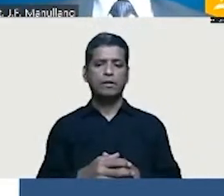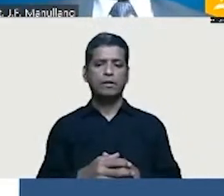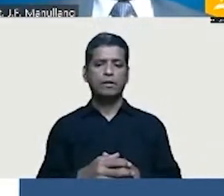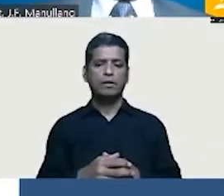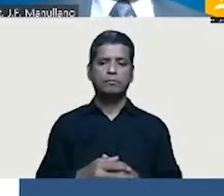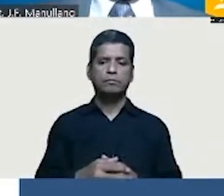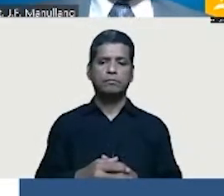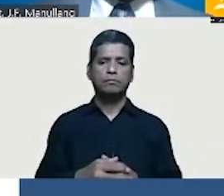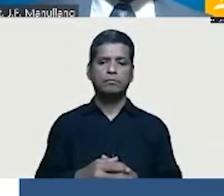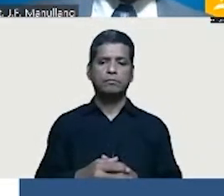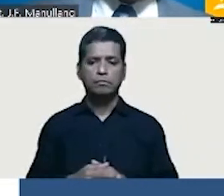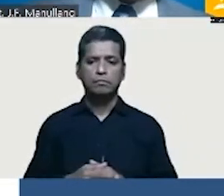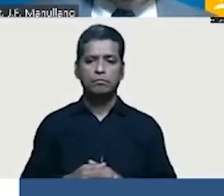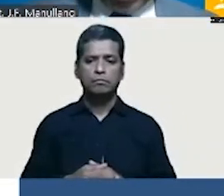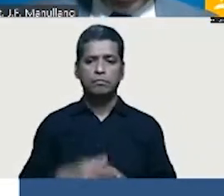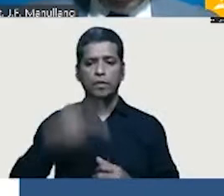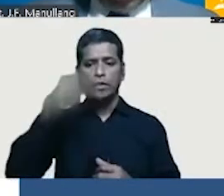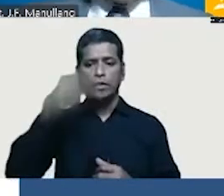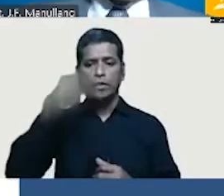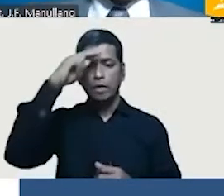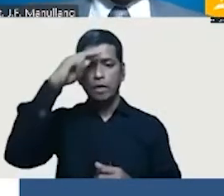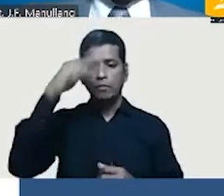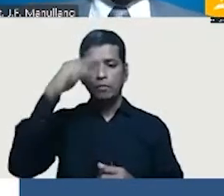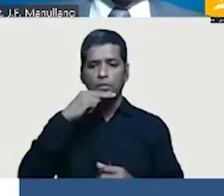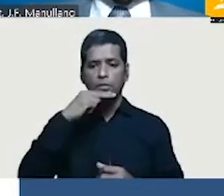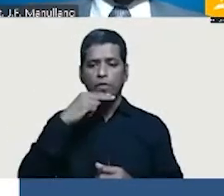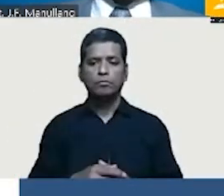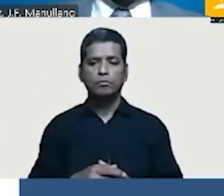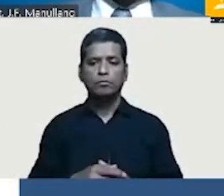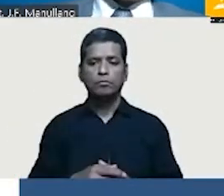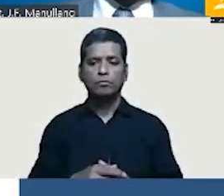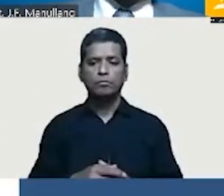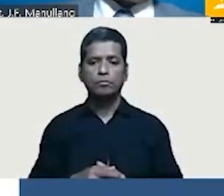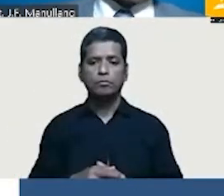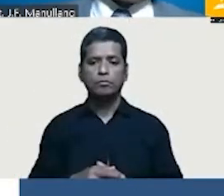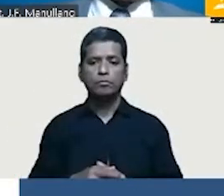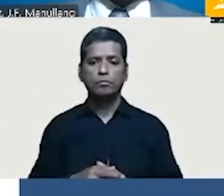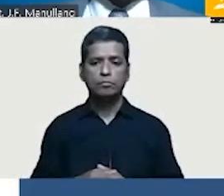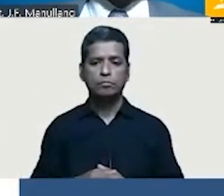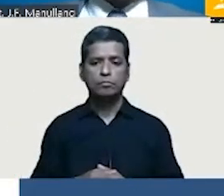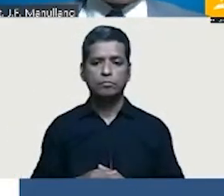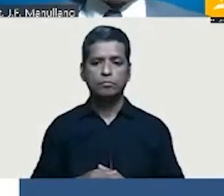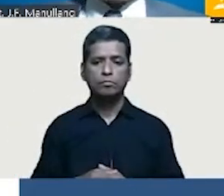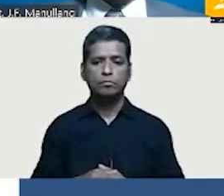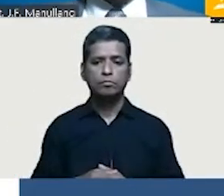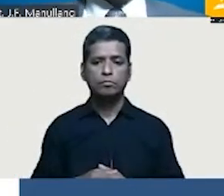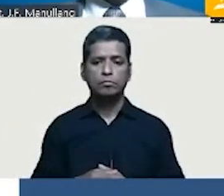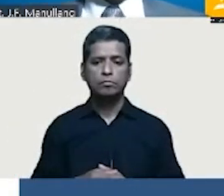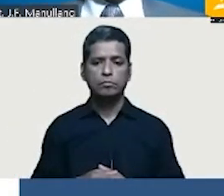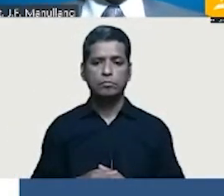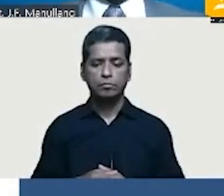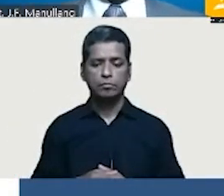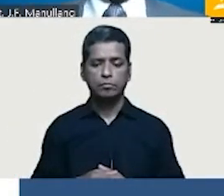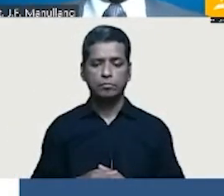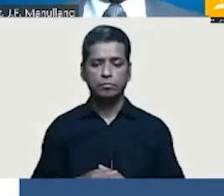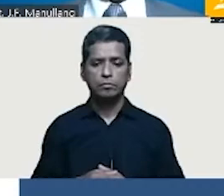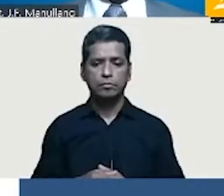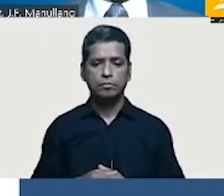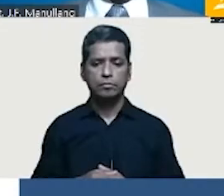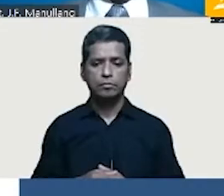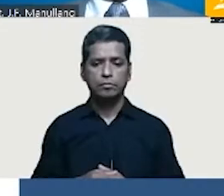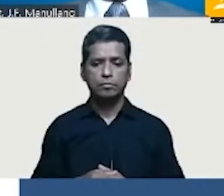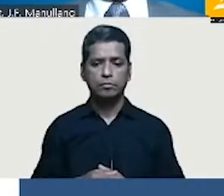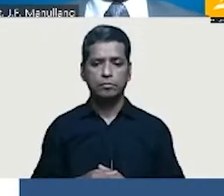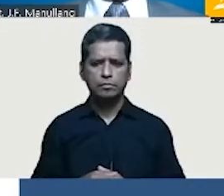nabi yang berbaris-baris mulut menyerang menyeramkan asal hati Bapak senang atau hati rajasenang pada Aku bisanya